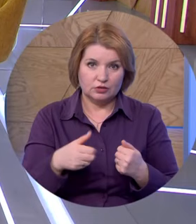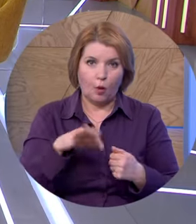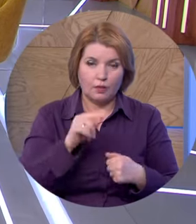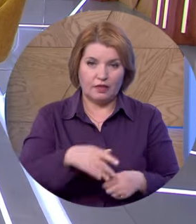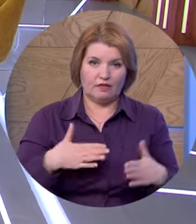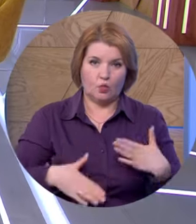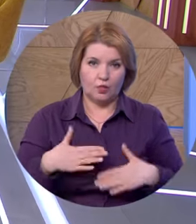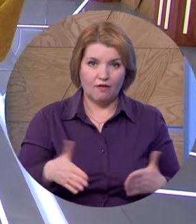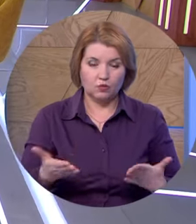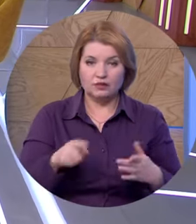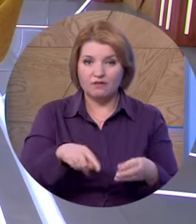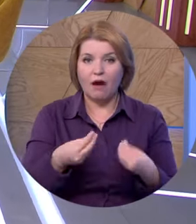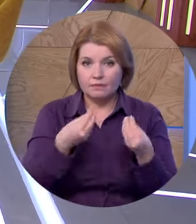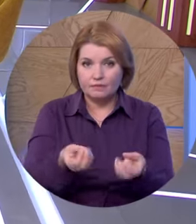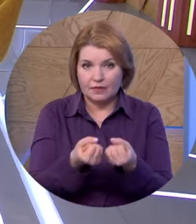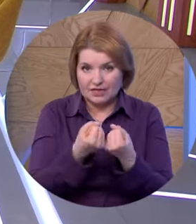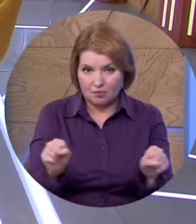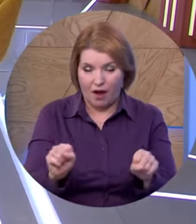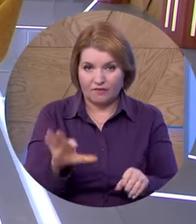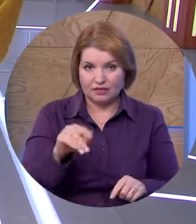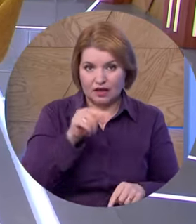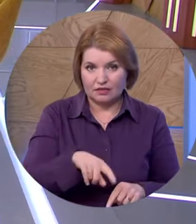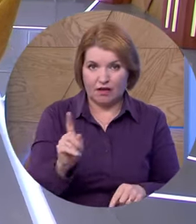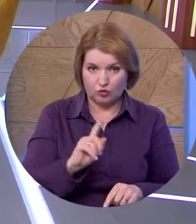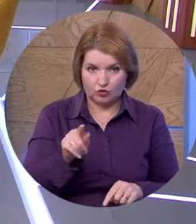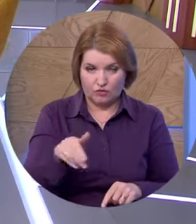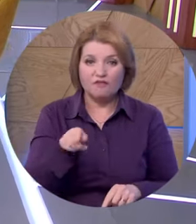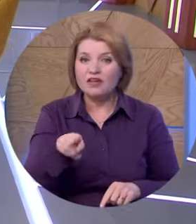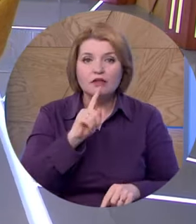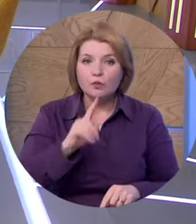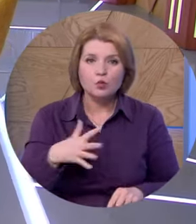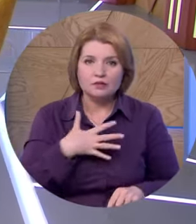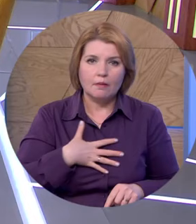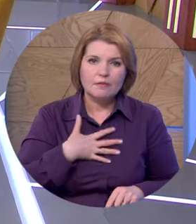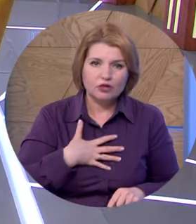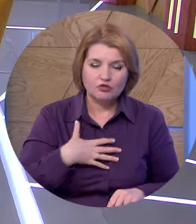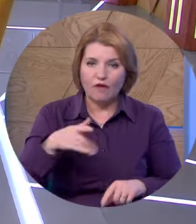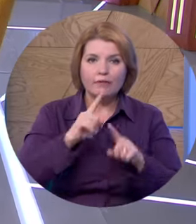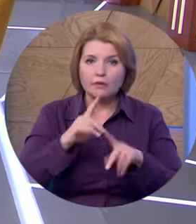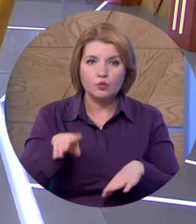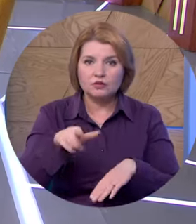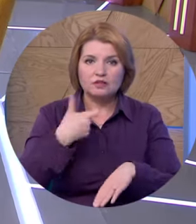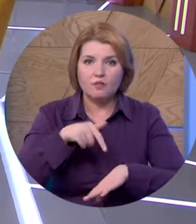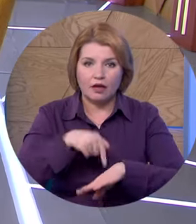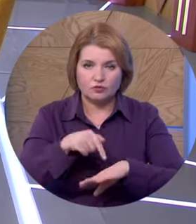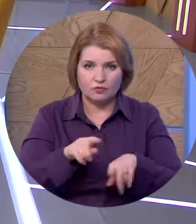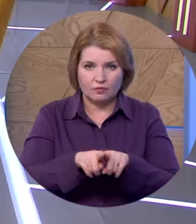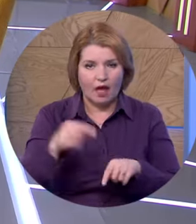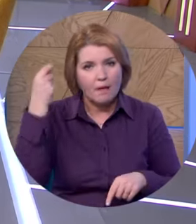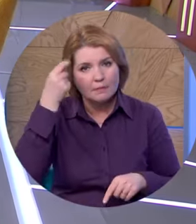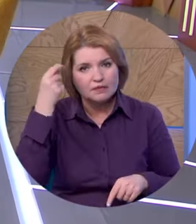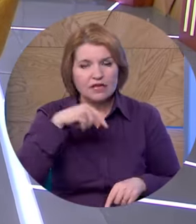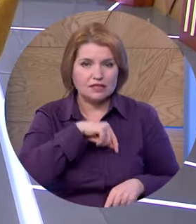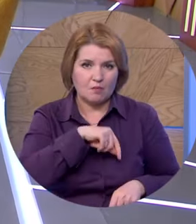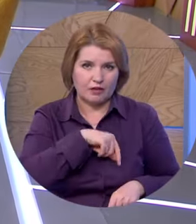это в определенной степени позволит вам избавиться от того, о чем говорите вы. Вы перестанете переживать и даже чувствовать себя, как вы правильно сказали, психосоматически хуже.